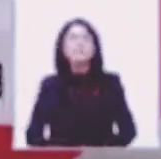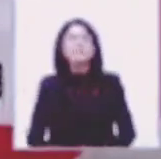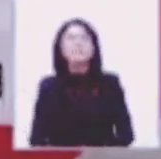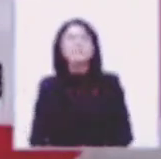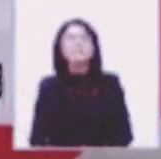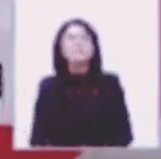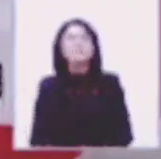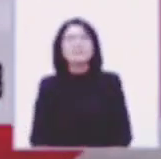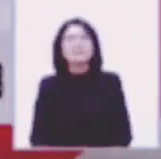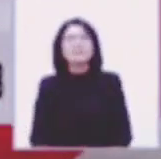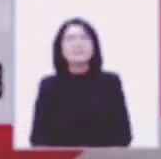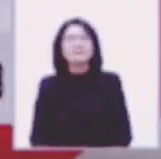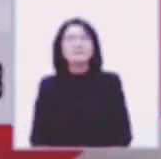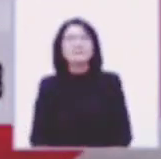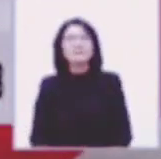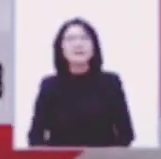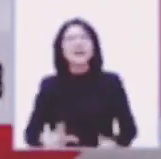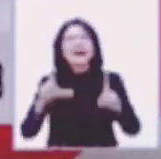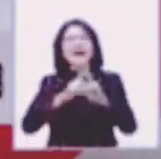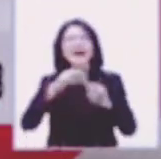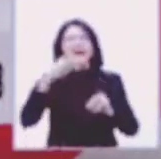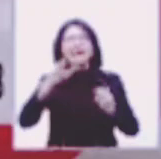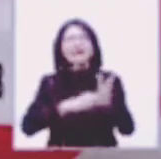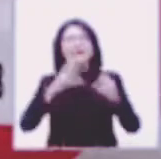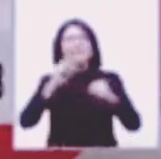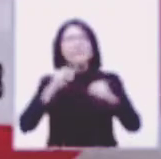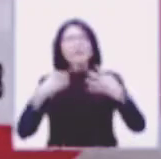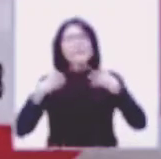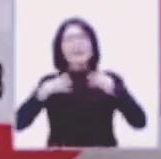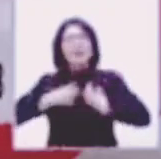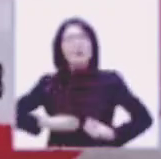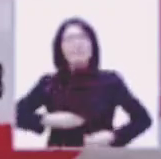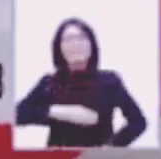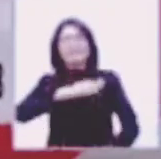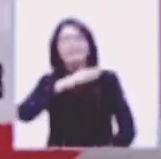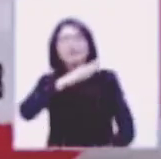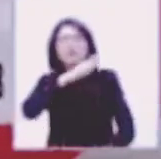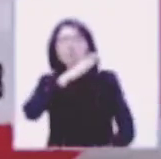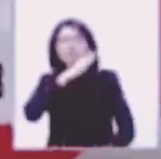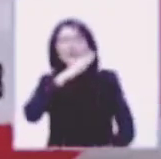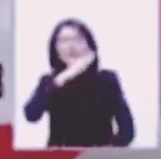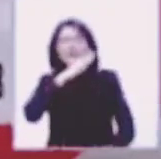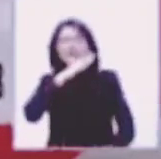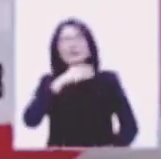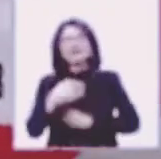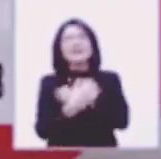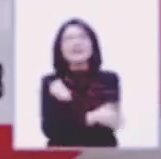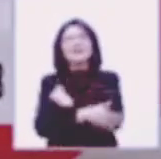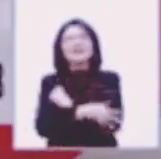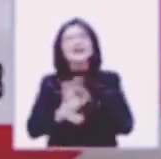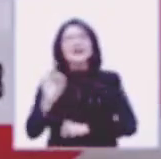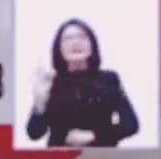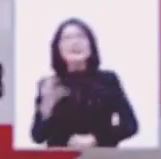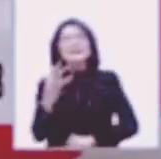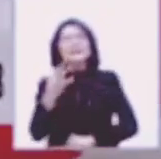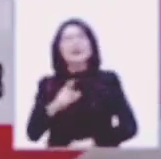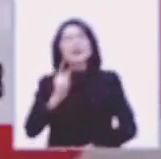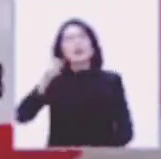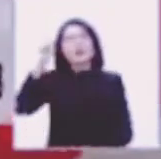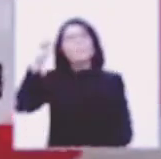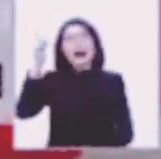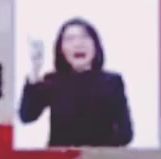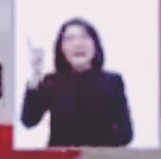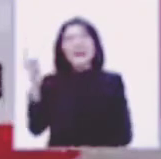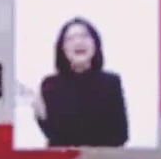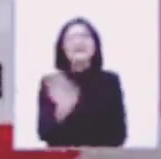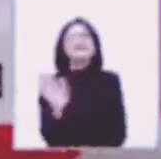Demo rompi kuning di Prancis. Bahaya sekali. Sudah memakan korban. Ini harus kita antisipasi, jangan